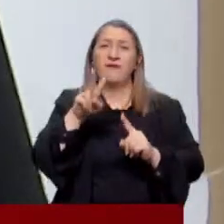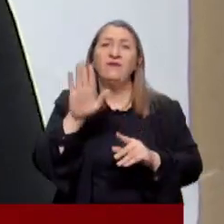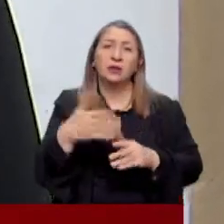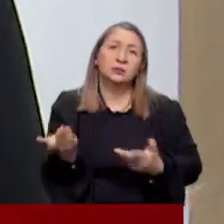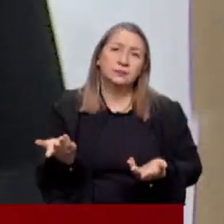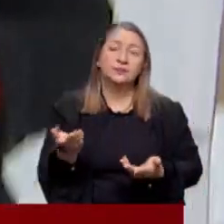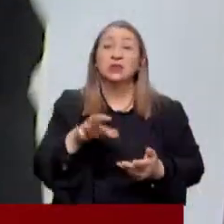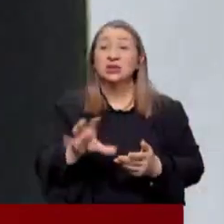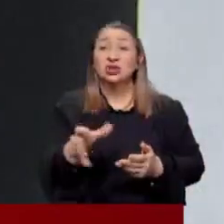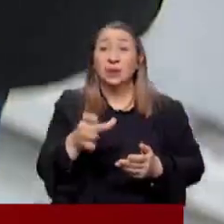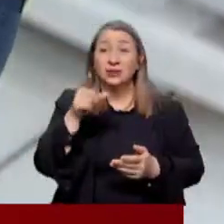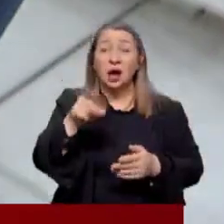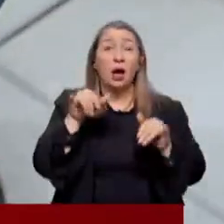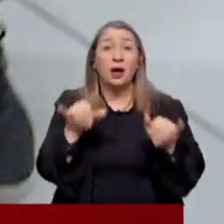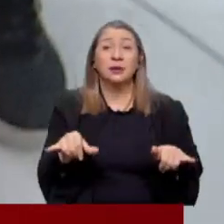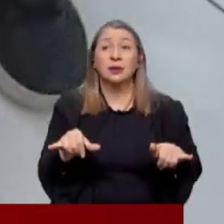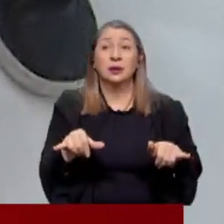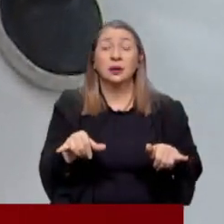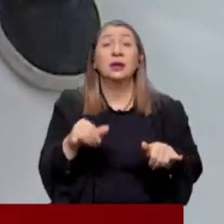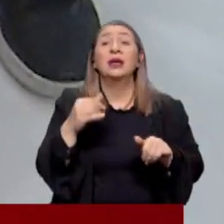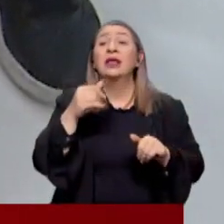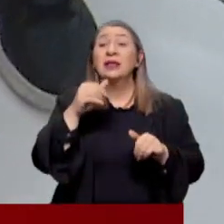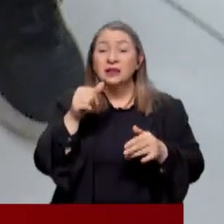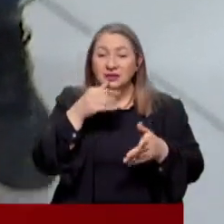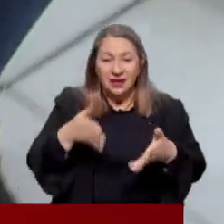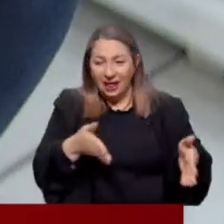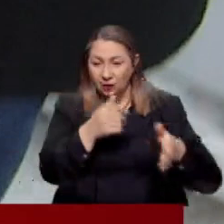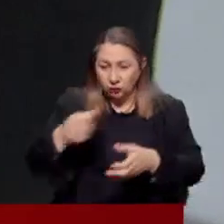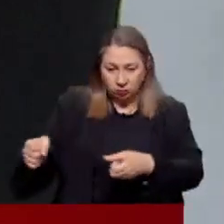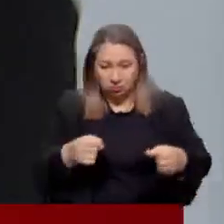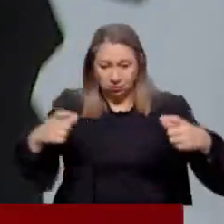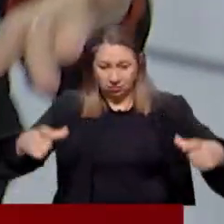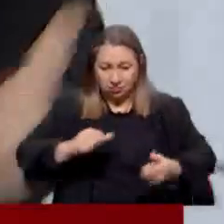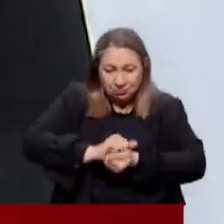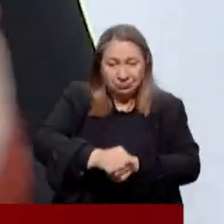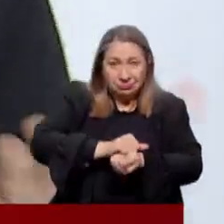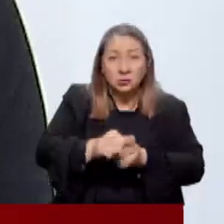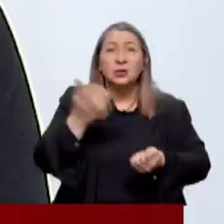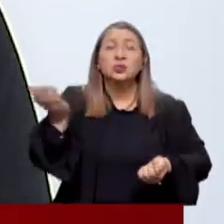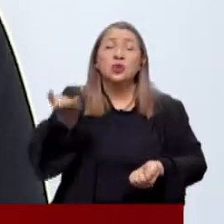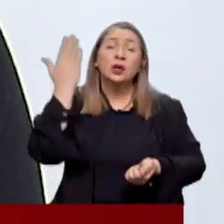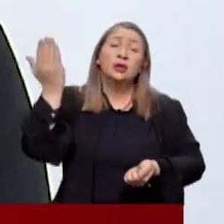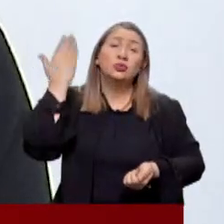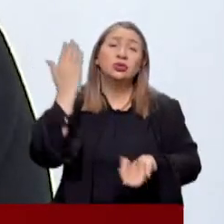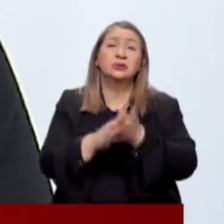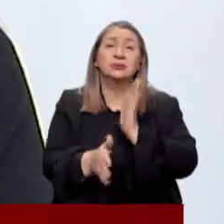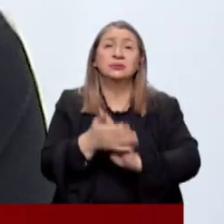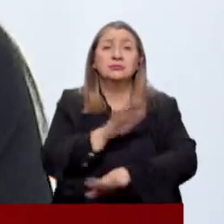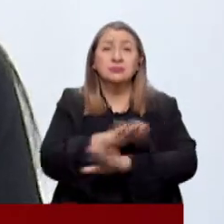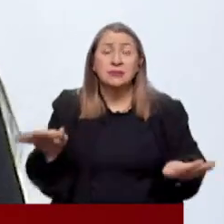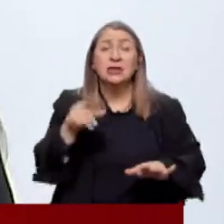ÖTV var. Çamaşır makinesi de aynı şekilde. Dereden su taşınıp leğende çamaşır yıkanan günler çok geçmişte kaldığına